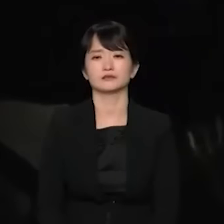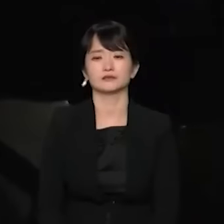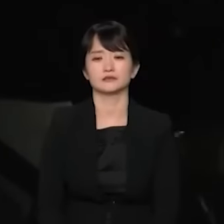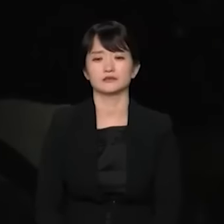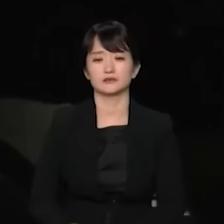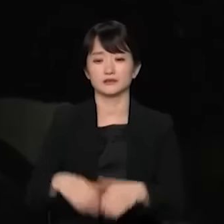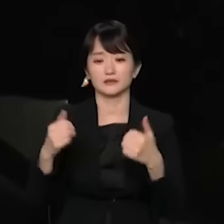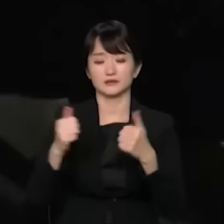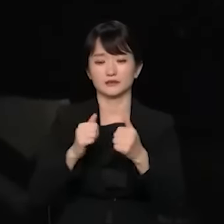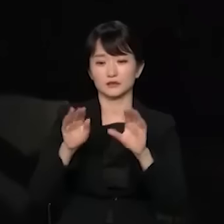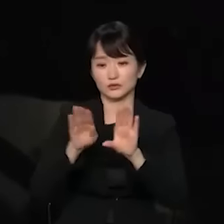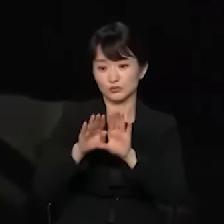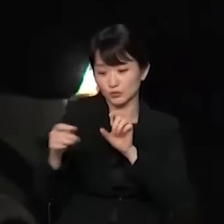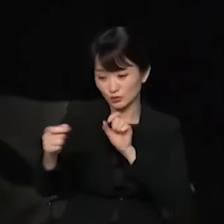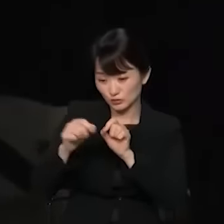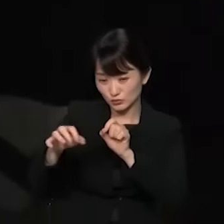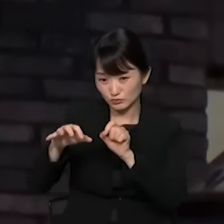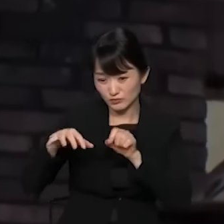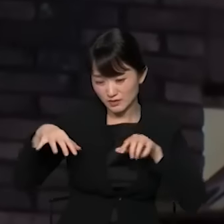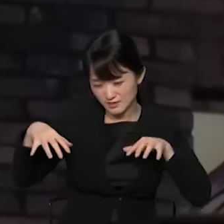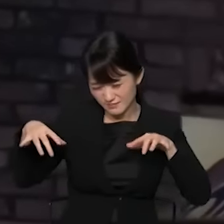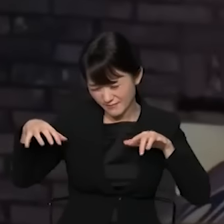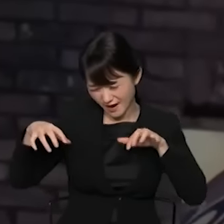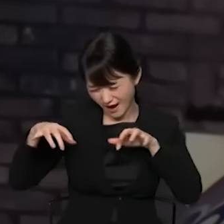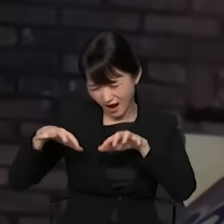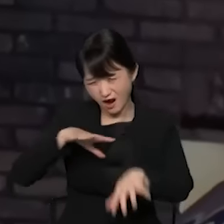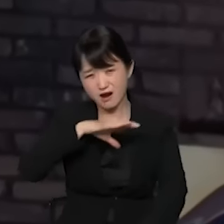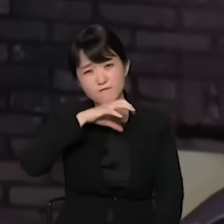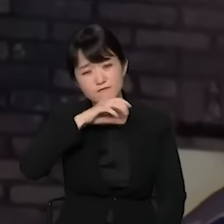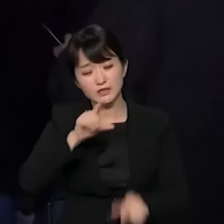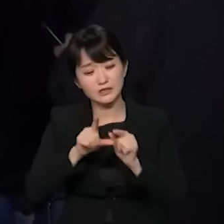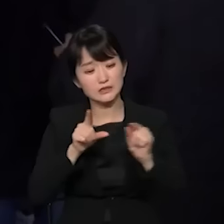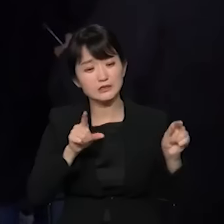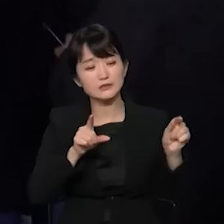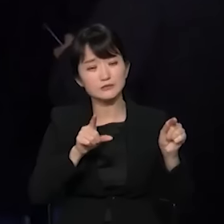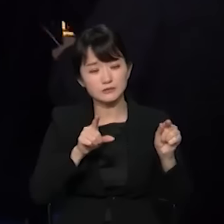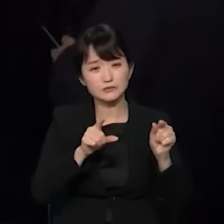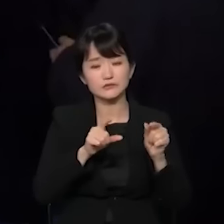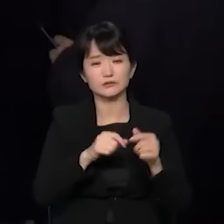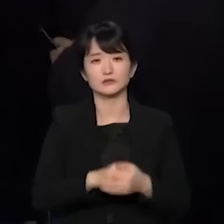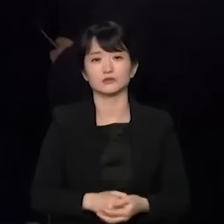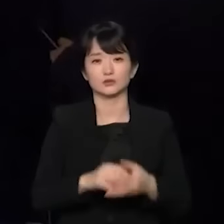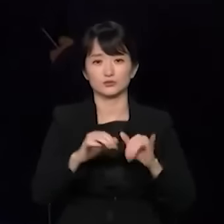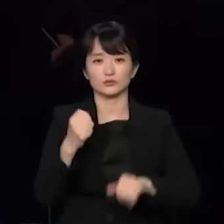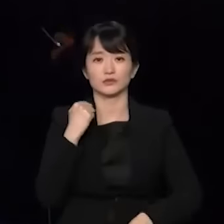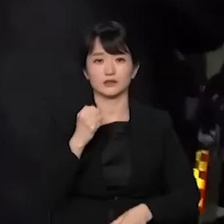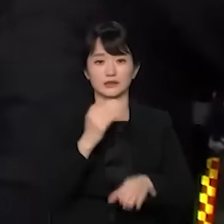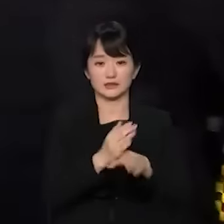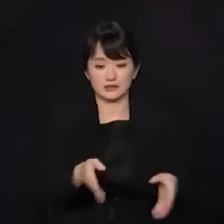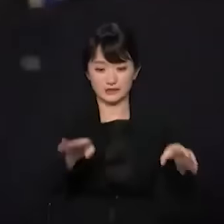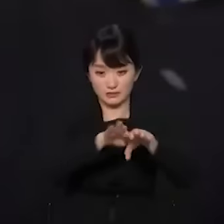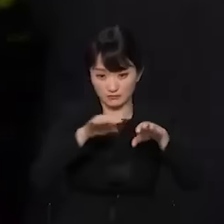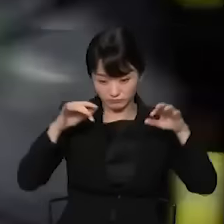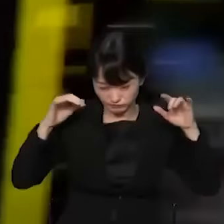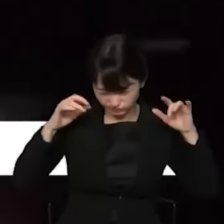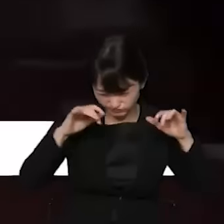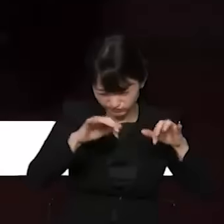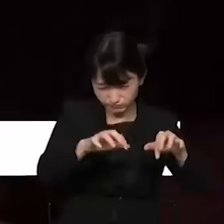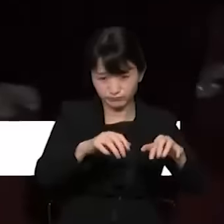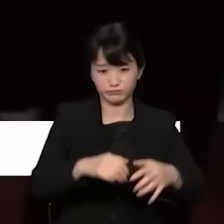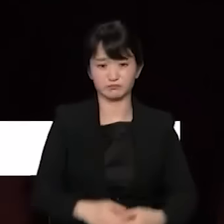국회 출입구 주변으로 모여들어 항의했고 일부 시민들은 국민의힘 당사 앞으로 몰려가기도 했습니다.